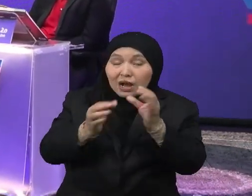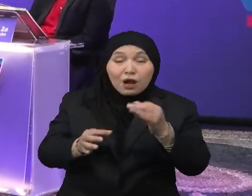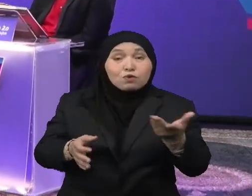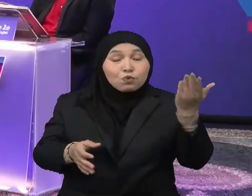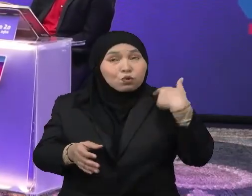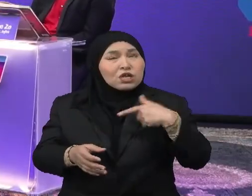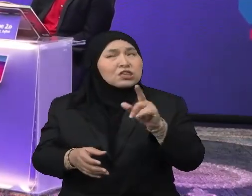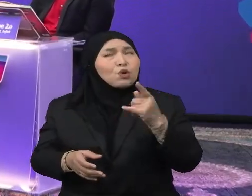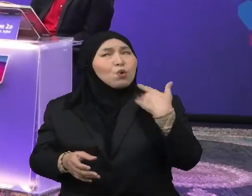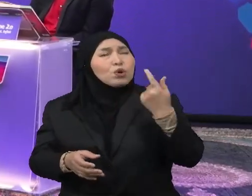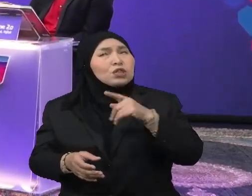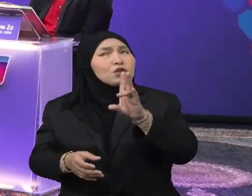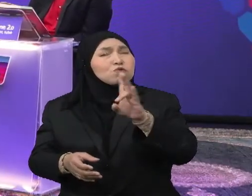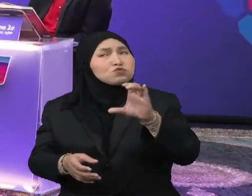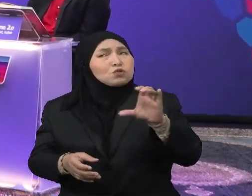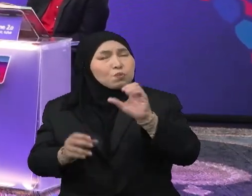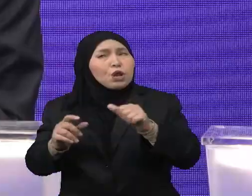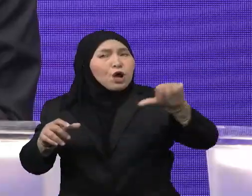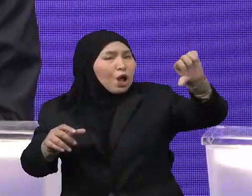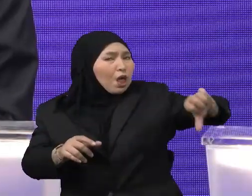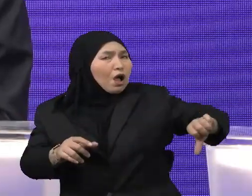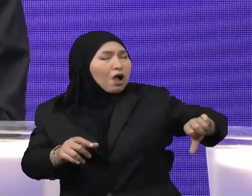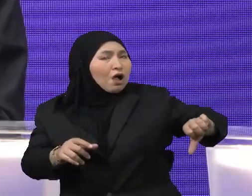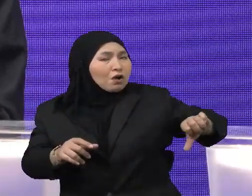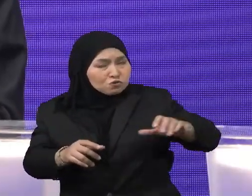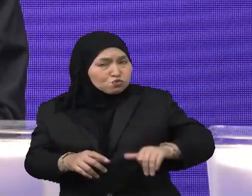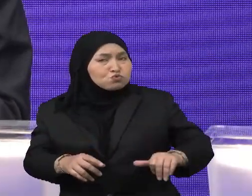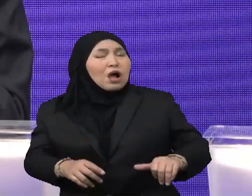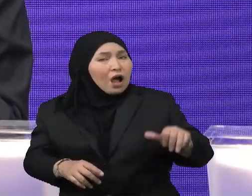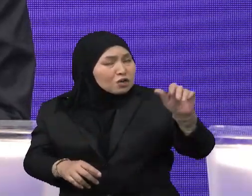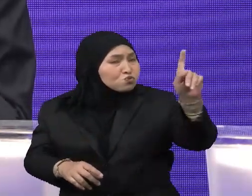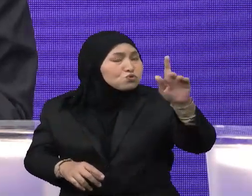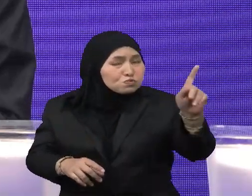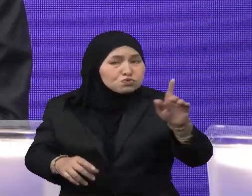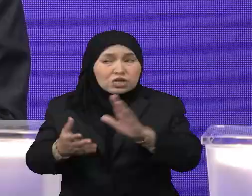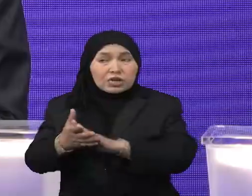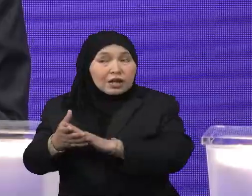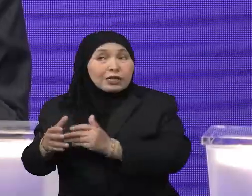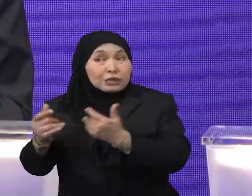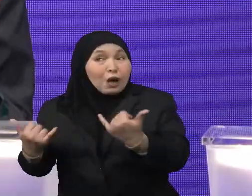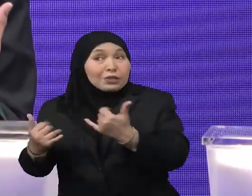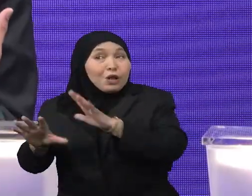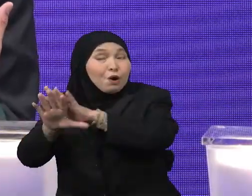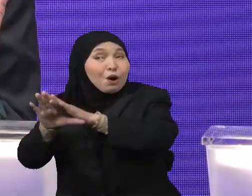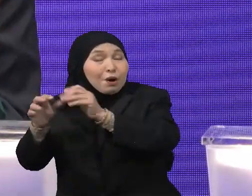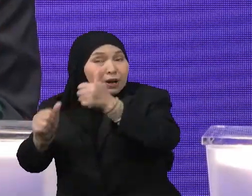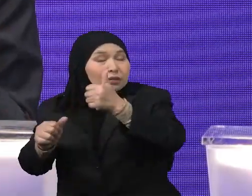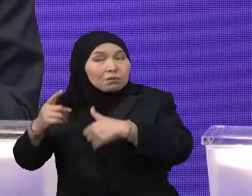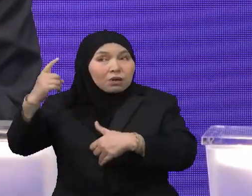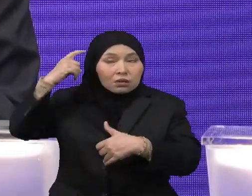kita 700 boleh kalahkan bapak ibu sekarang kita ramai jadi sepatunya kemenangan titik pihak kita dan mereka